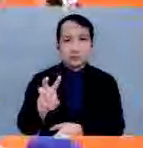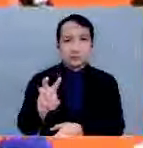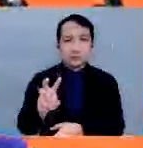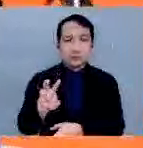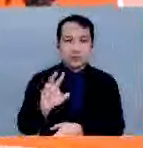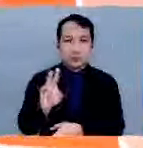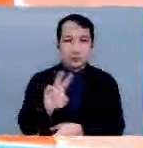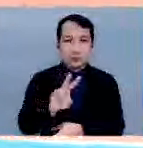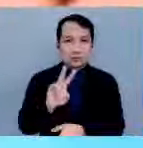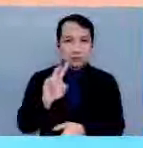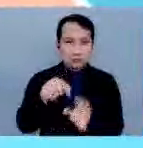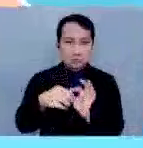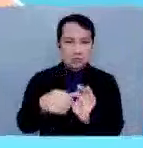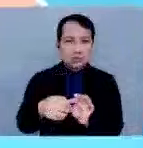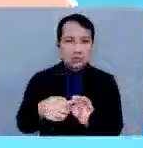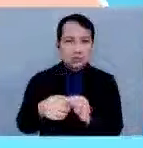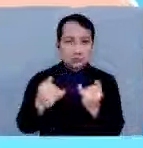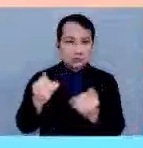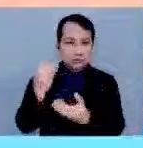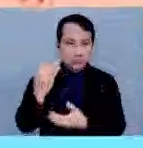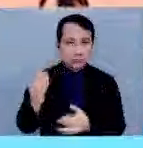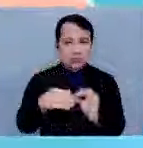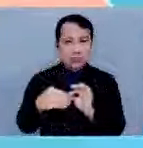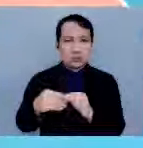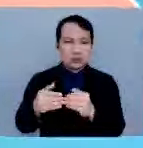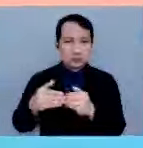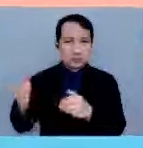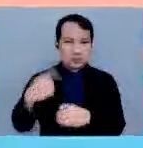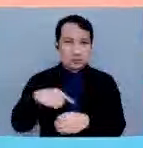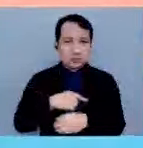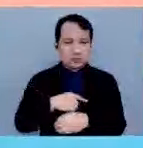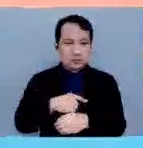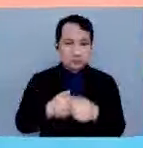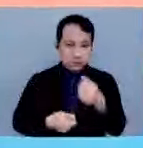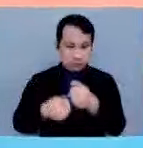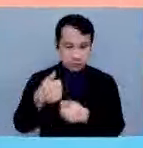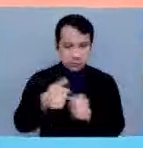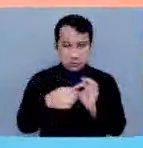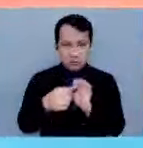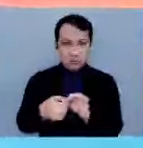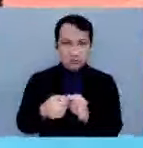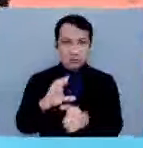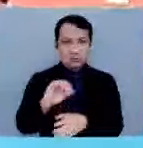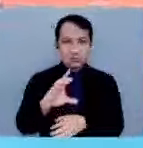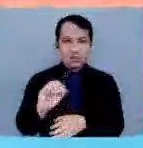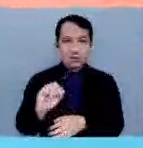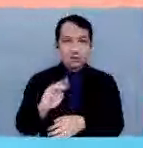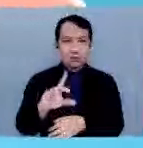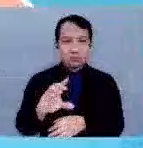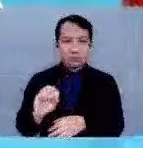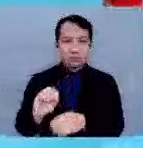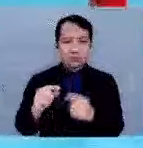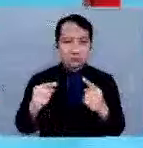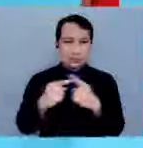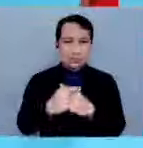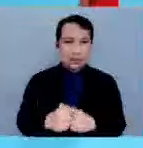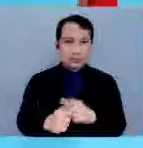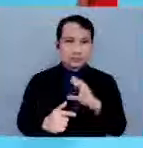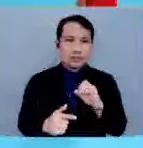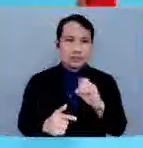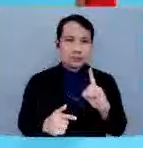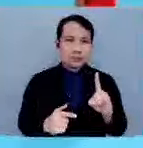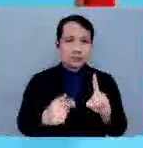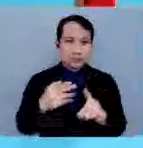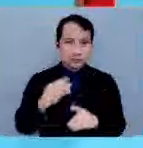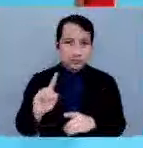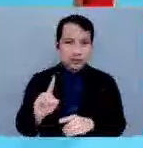points. Sa second game naman, long rallies ang ipinamalas ng Choco Mucho Flying Titans kontra Signal HD Spikers.